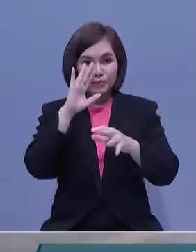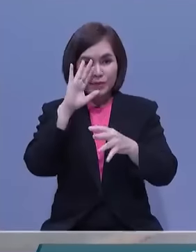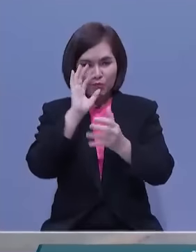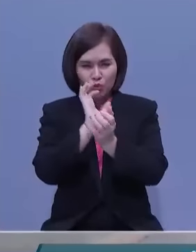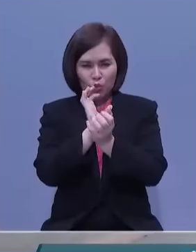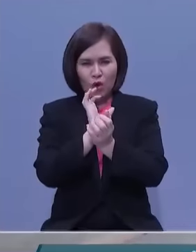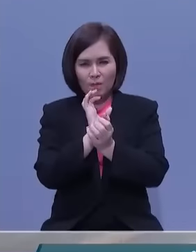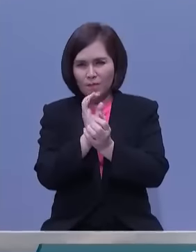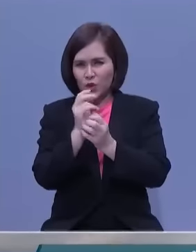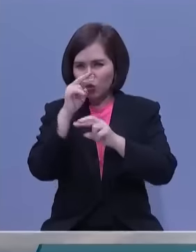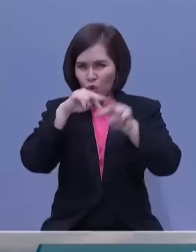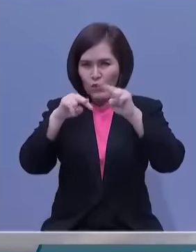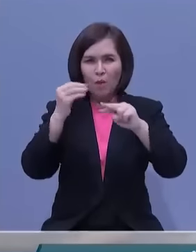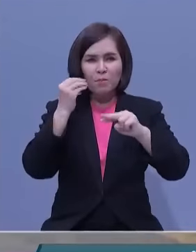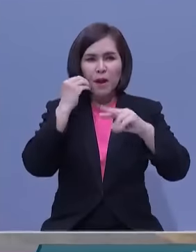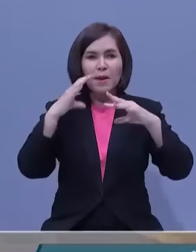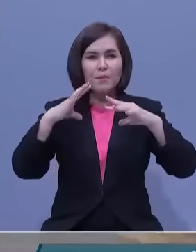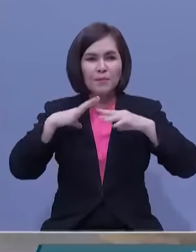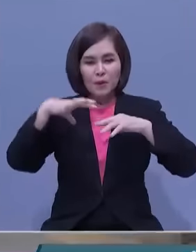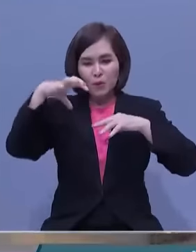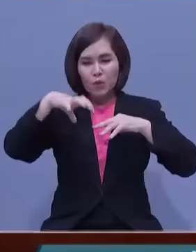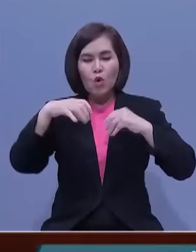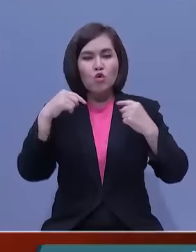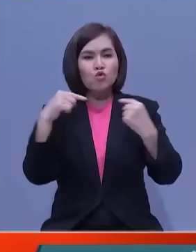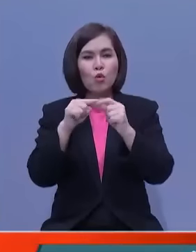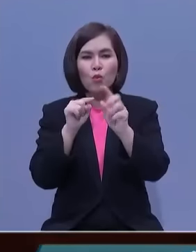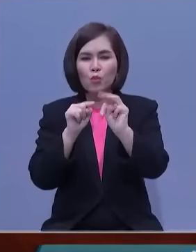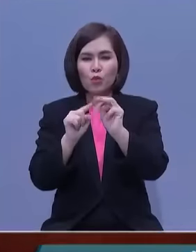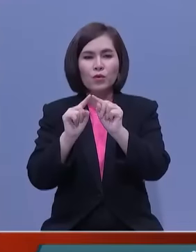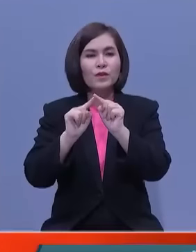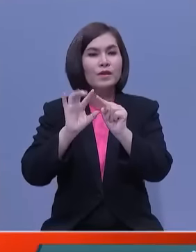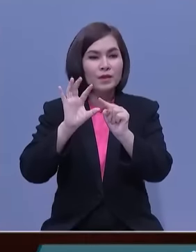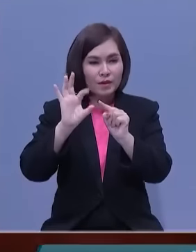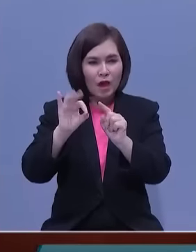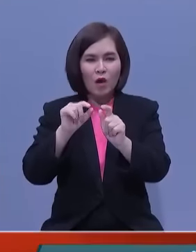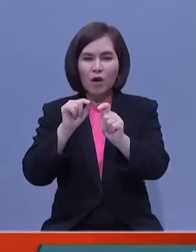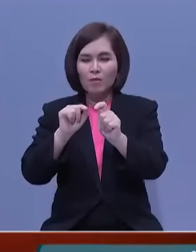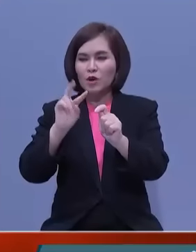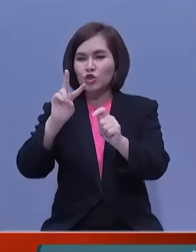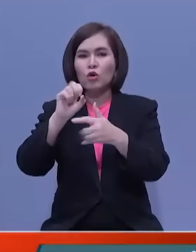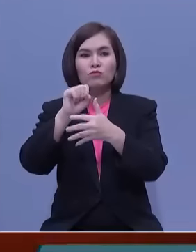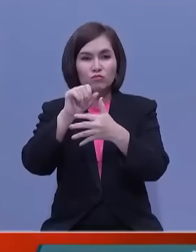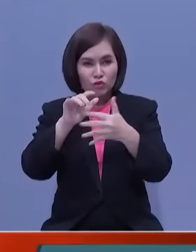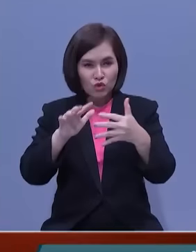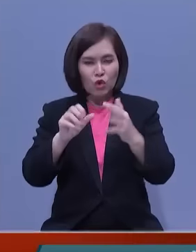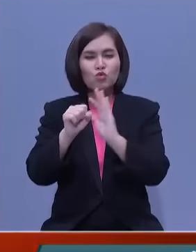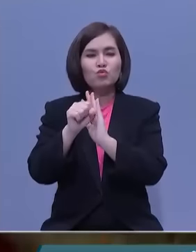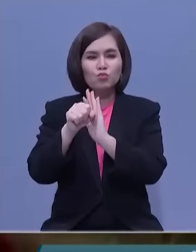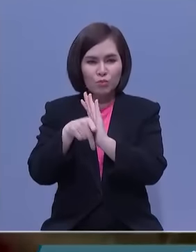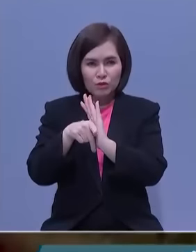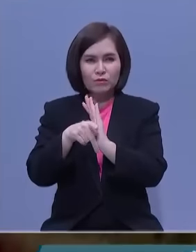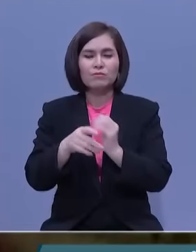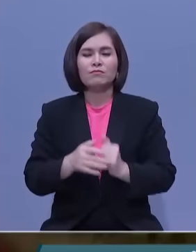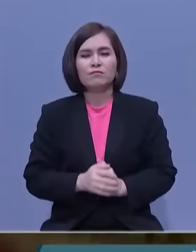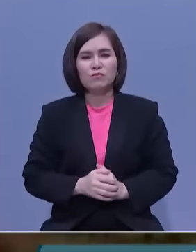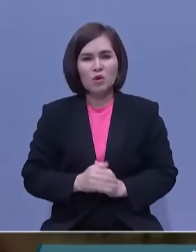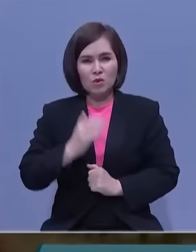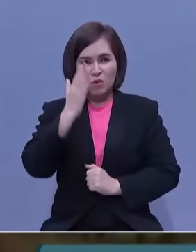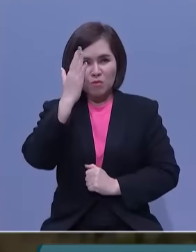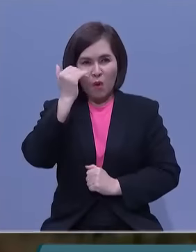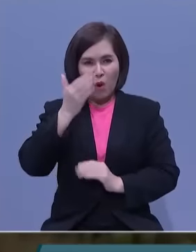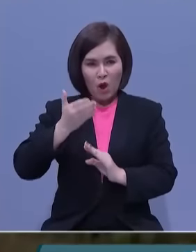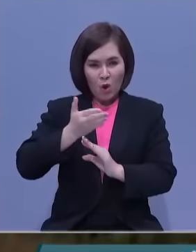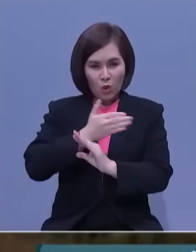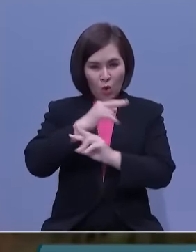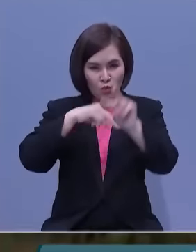ล้อมบ้านพักหลังนี้นะคะอยู่ที่พื้นที่หมู่ 9ตำบลโป่งลานอำเภอสองพี่น้องจังหวัดสุพรรณบุรีหลังจากสืบทราบว่าเป็นบ้าน